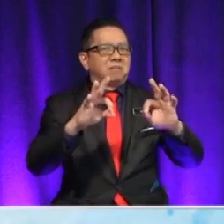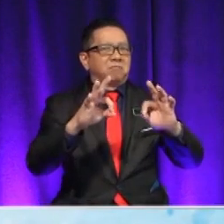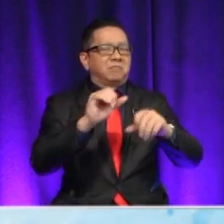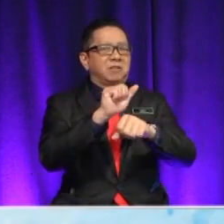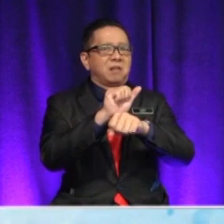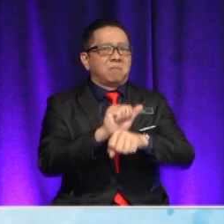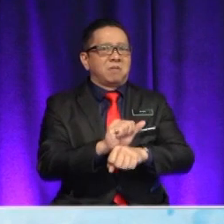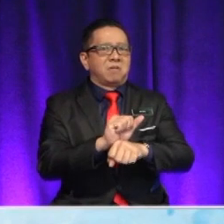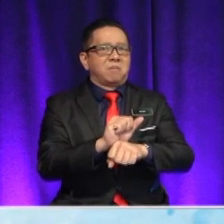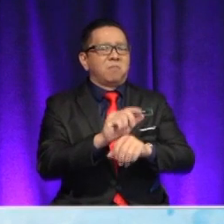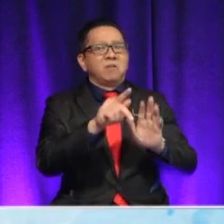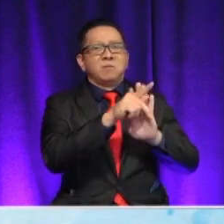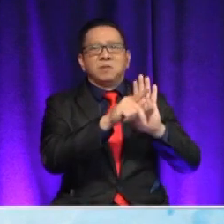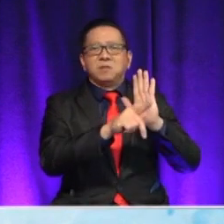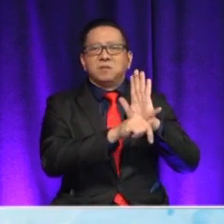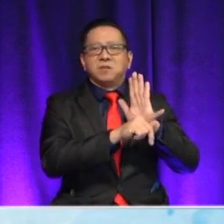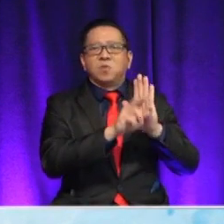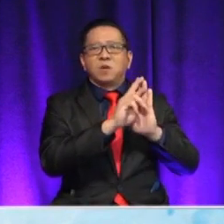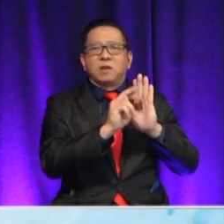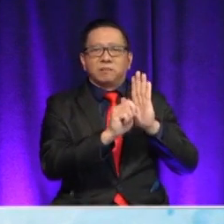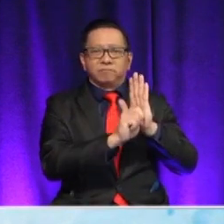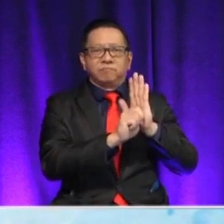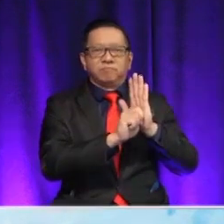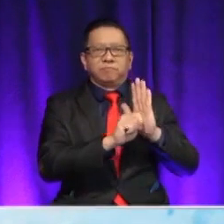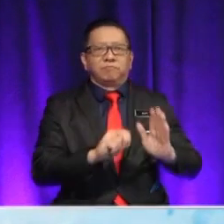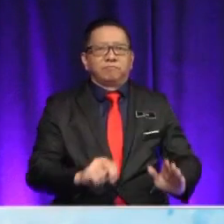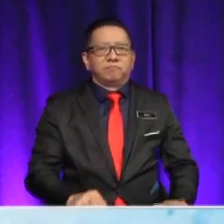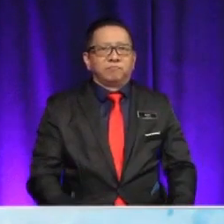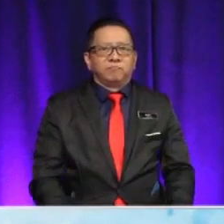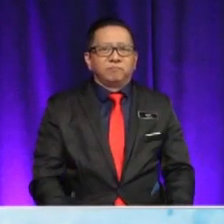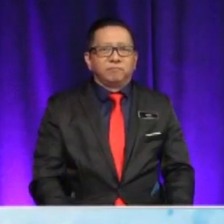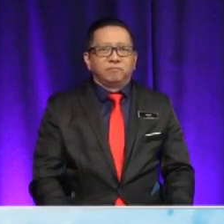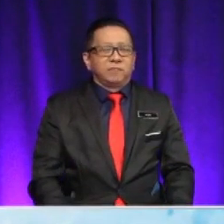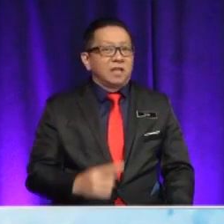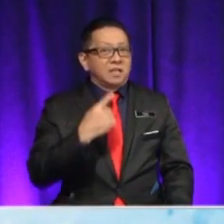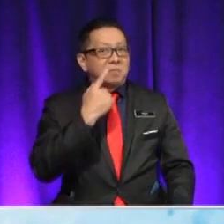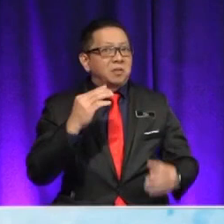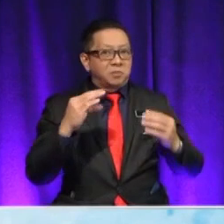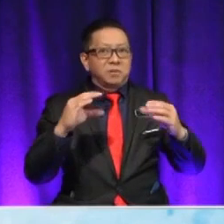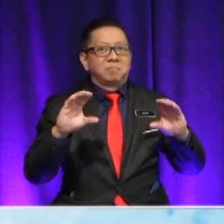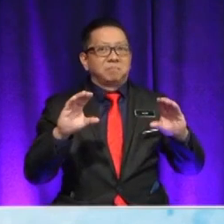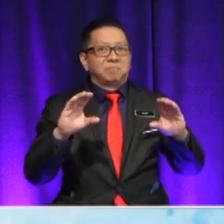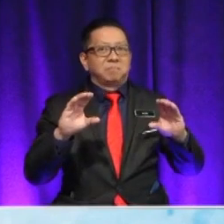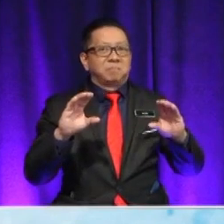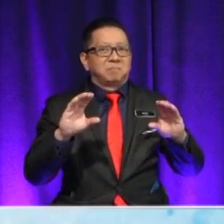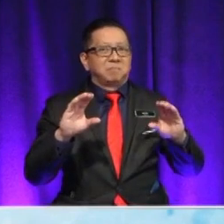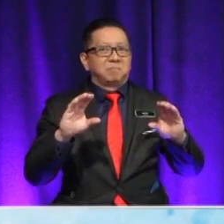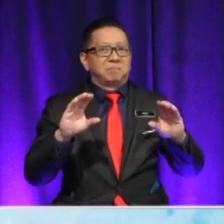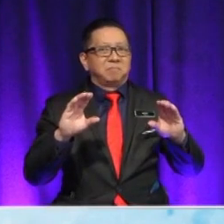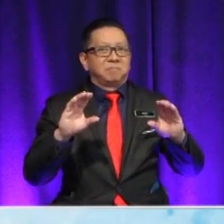amalkan prinsip rukun negara? Silakan. Okey, siapa nak cuba? Siapa yang nak cuba nak terangkan?